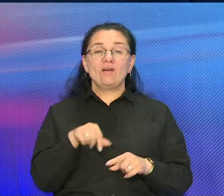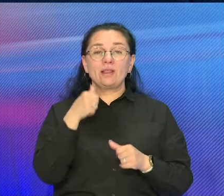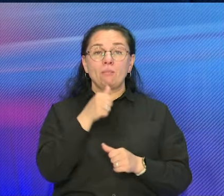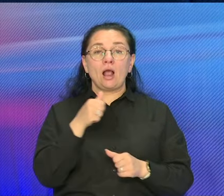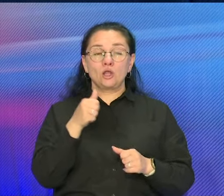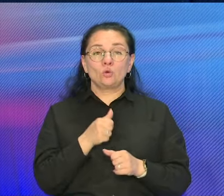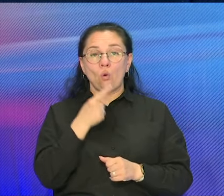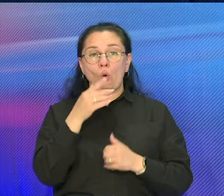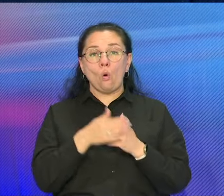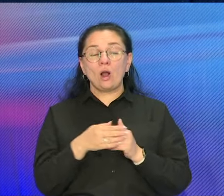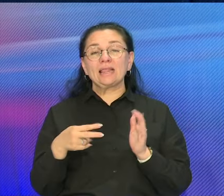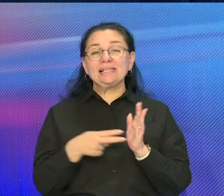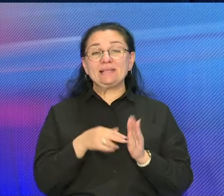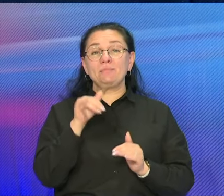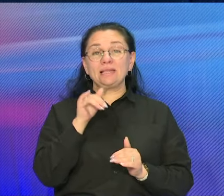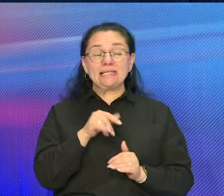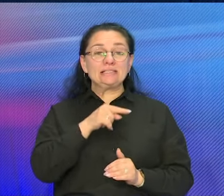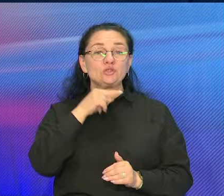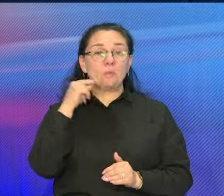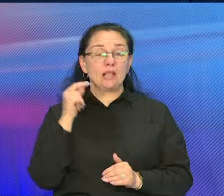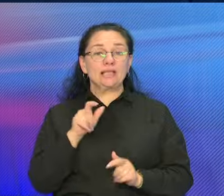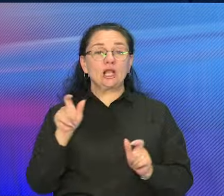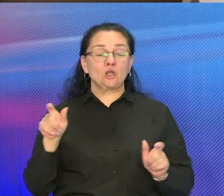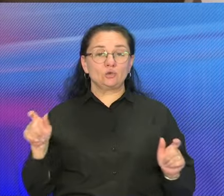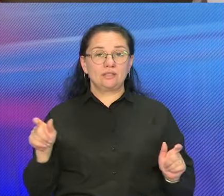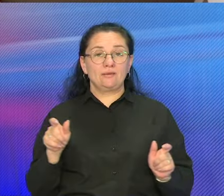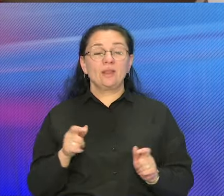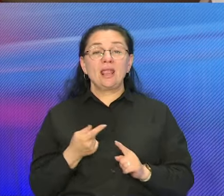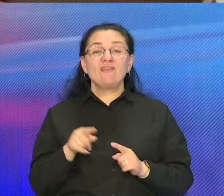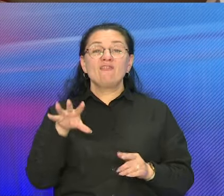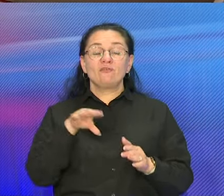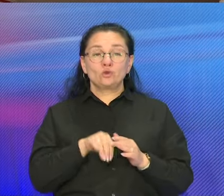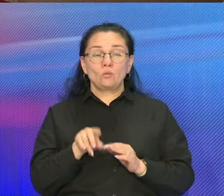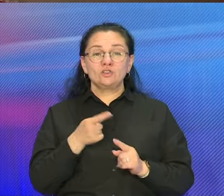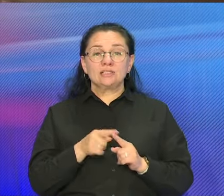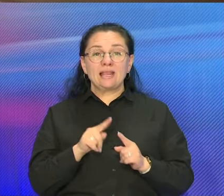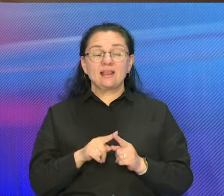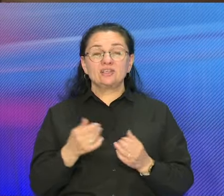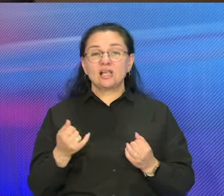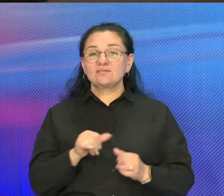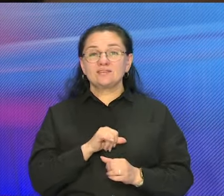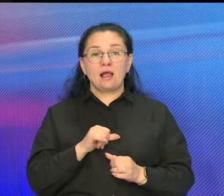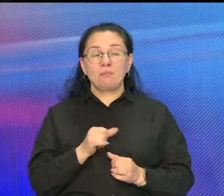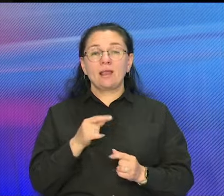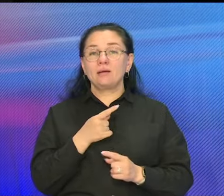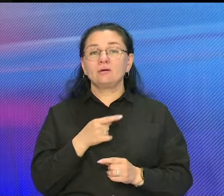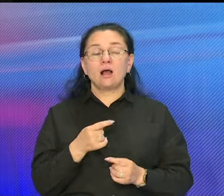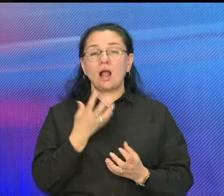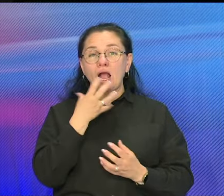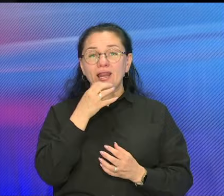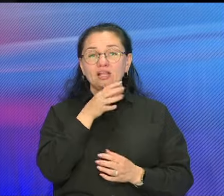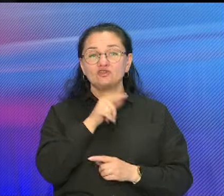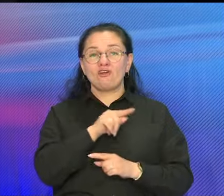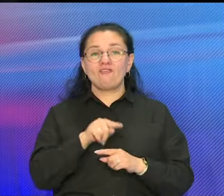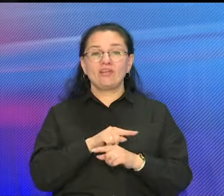латковать каля 7 тысяч молодых людей прынёманья Тым часом працовный семестр у самым разгары И праставники Белорусского